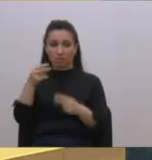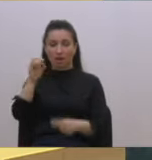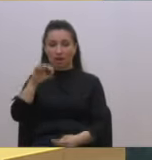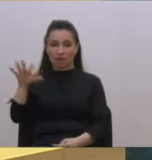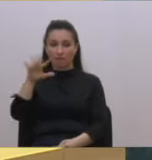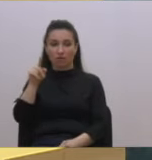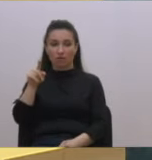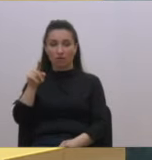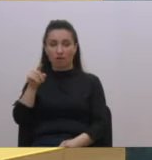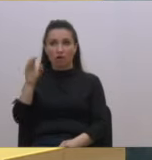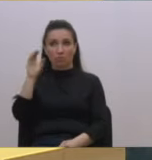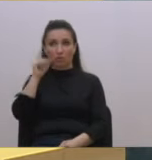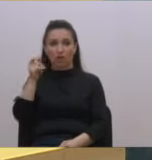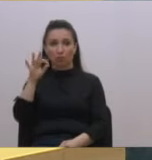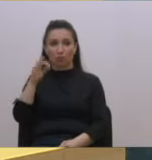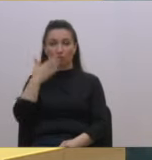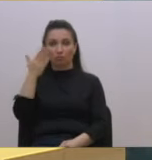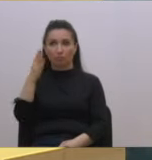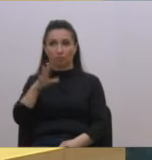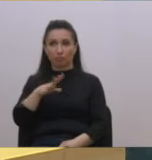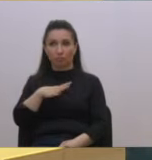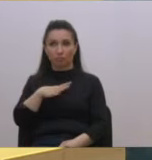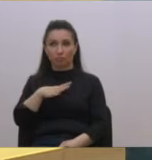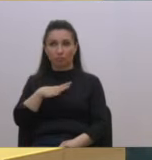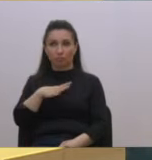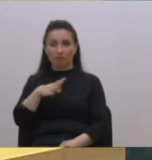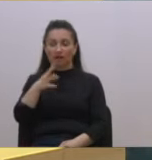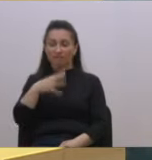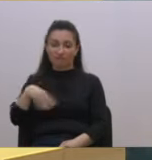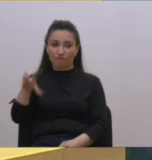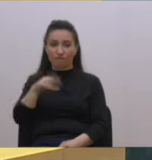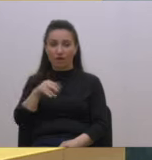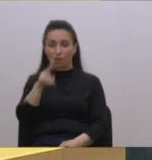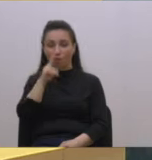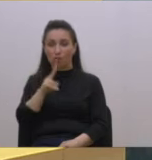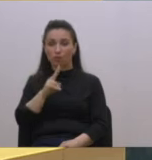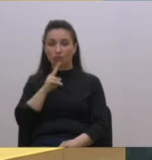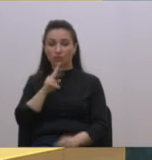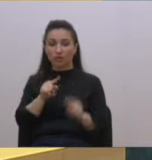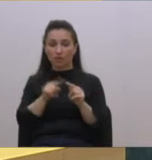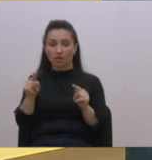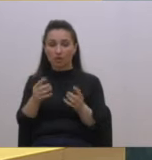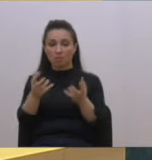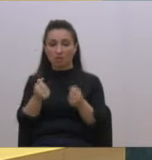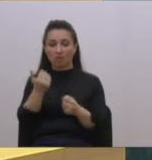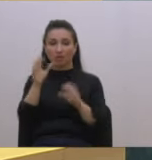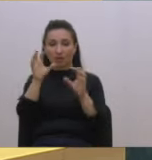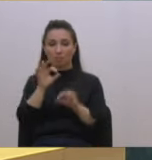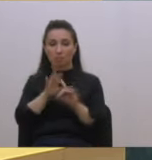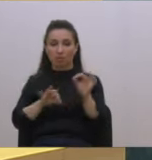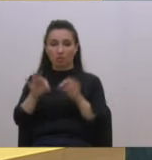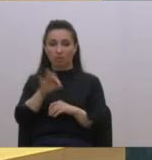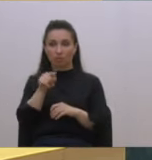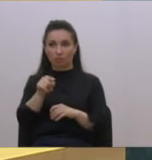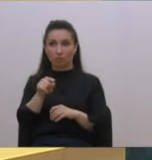ევროკავშირი. დღეს მოისმინეთ უთოს განცხადება, როდესაც ვენციის კომისიას გადაეცა ყველა ამ ორთვის განმავლობაში მიღებული თქვენი კანონპროექტები და